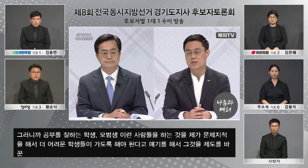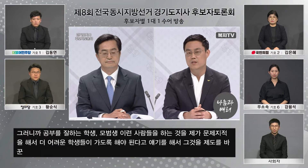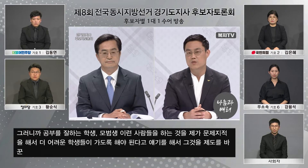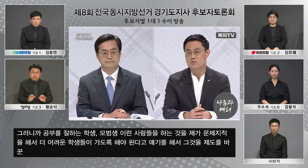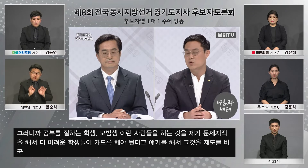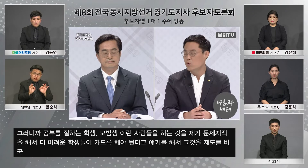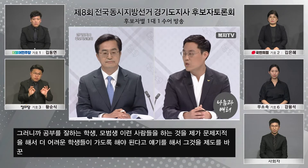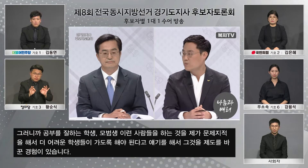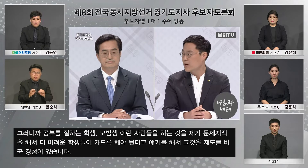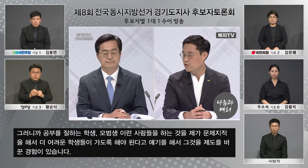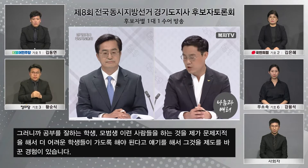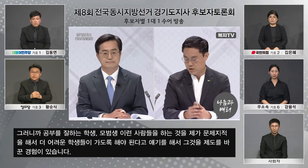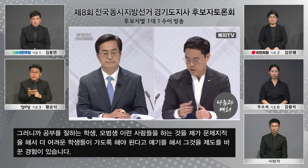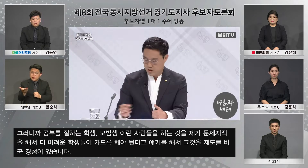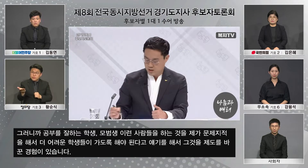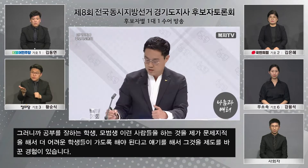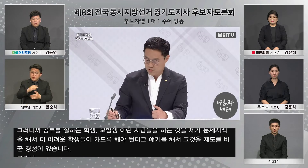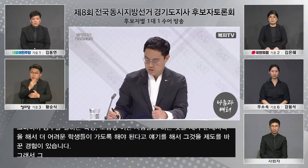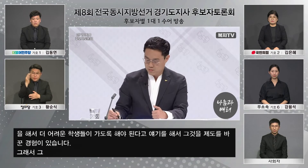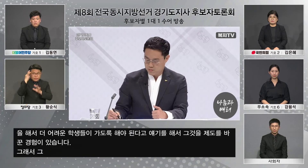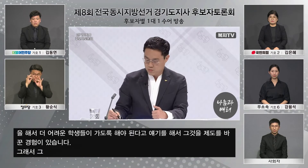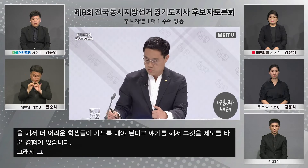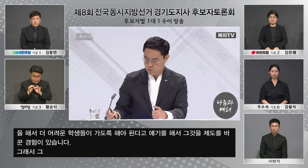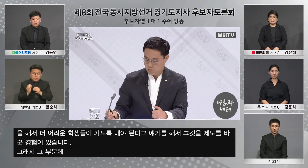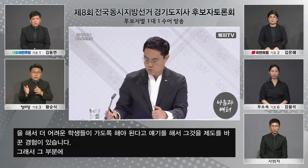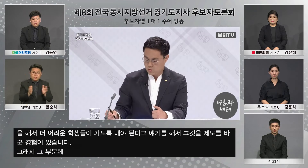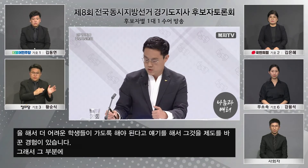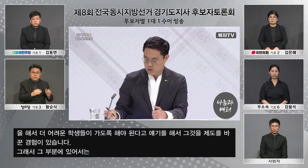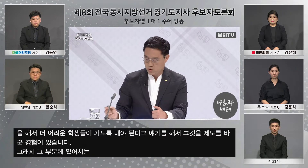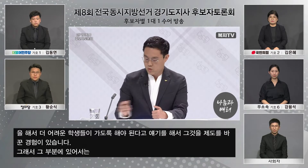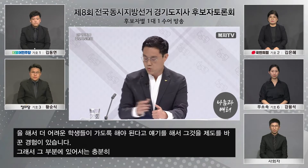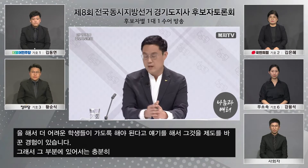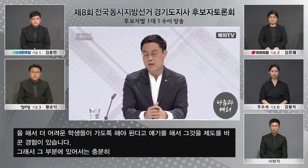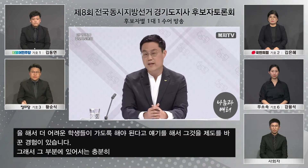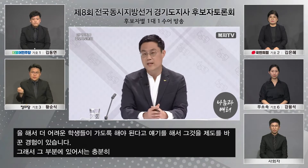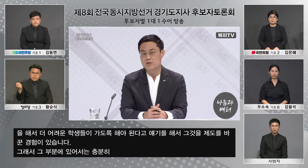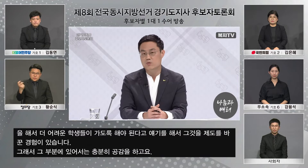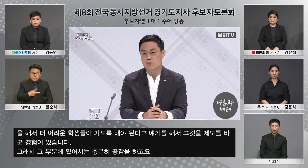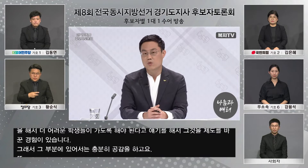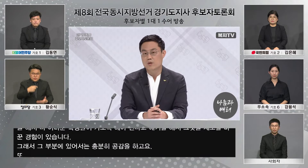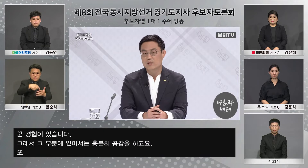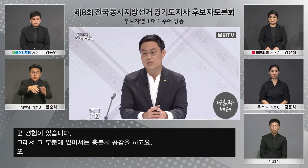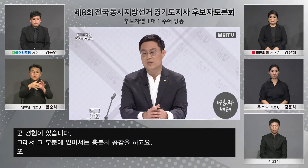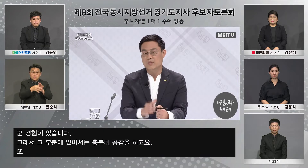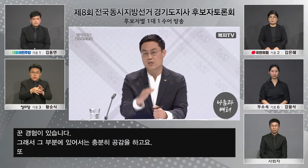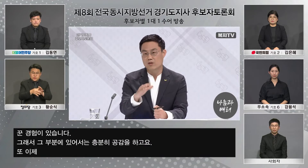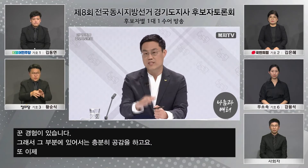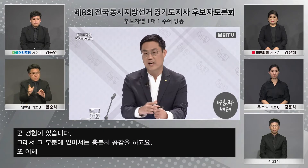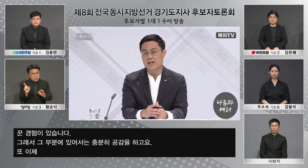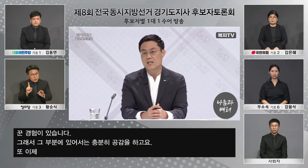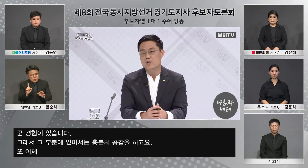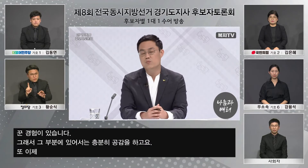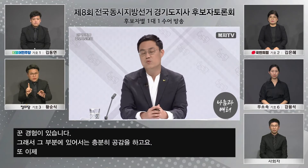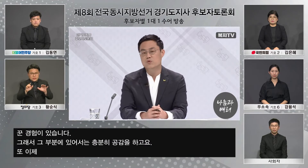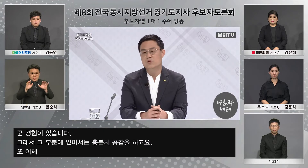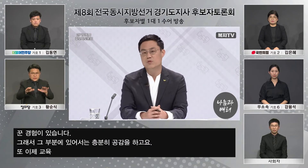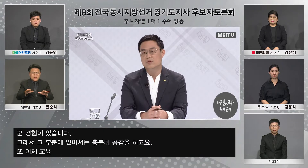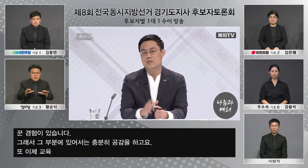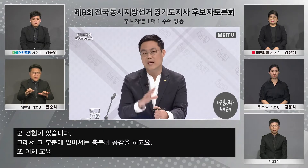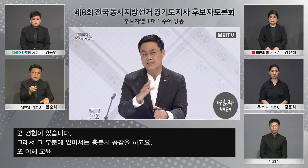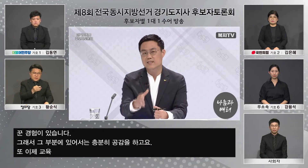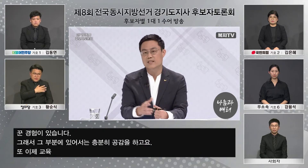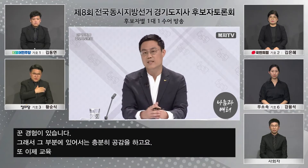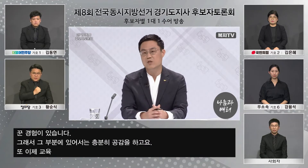있어서는 충분히 공감을 하고요. 또 이제 교육 관련해 가지고 지금 이 격차